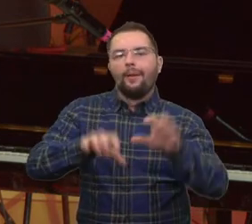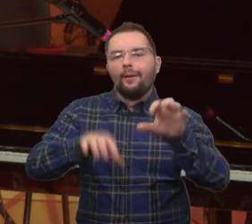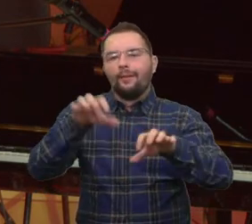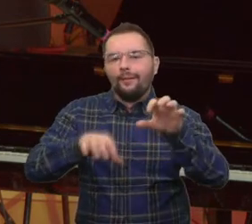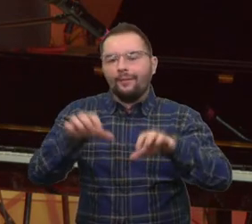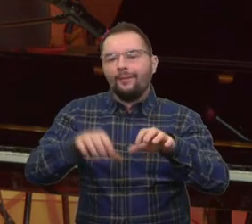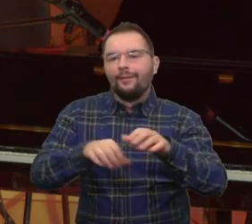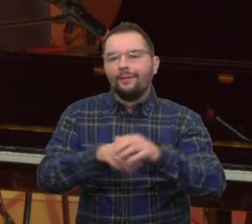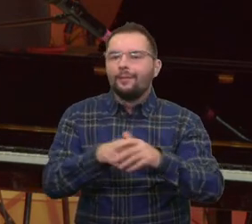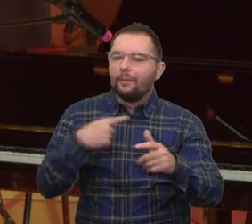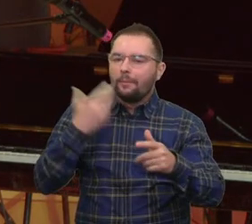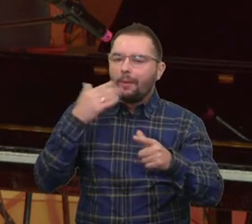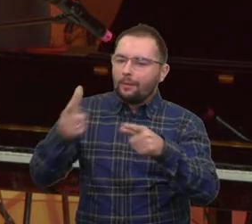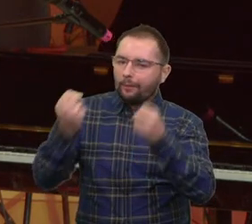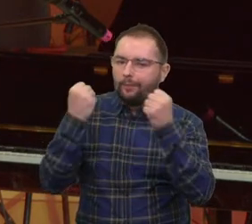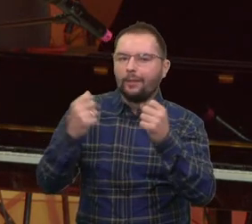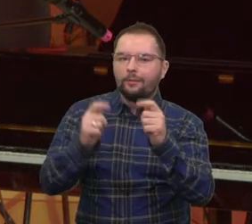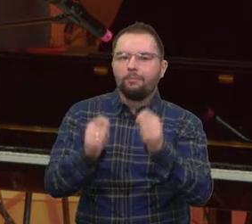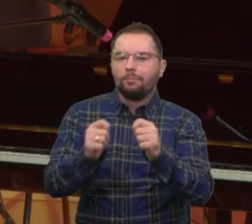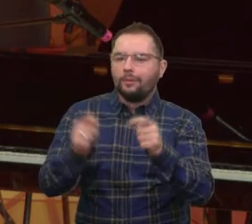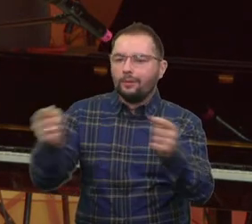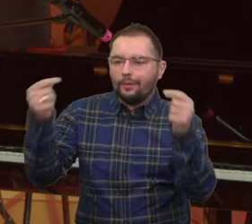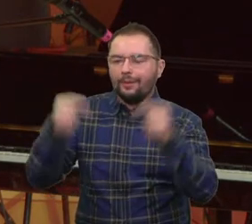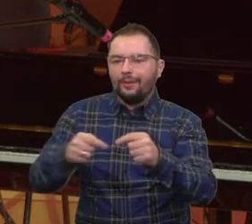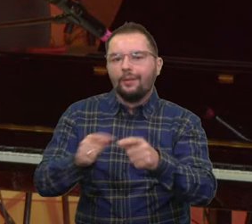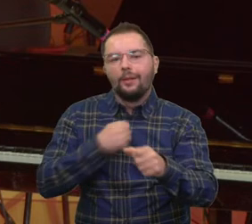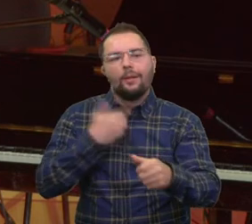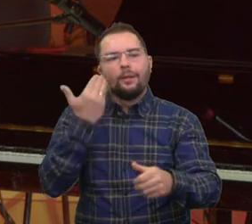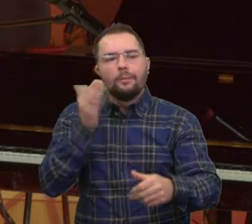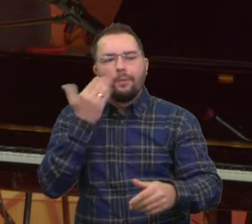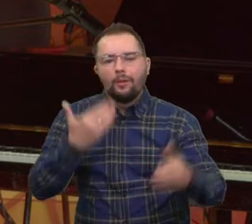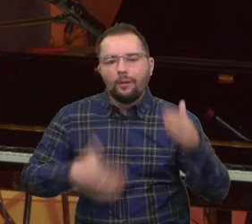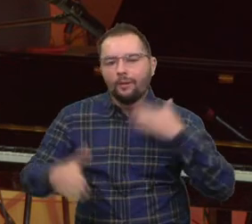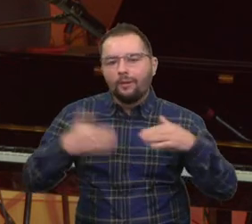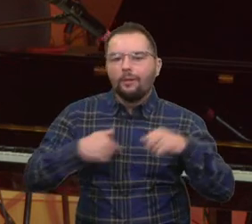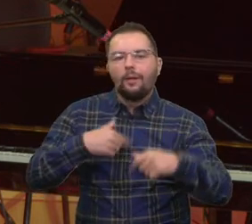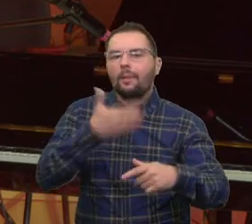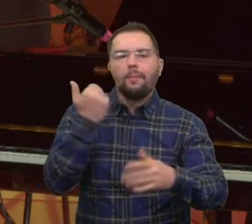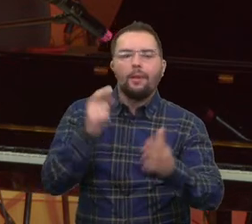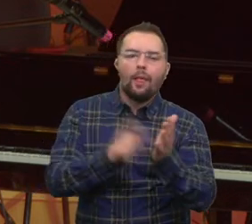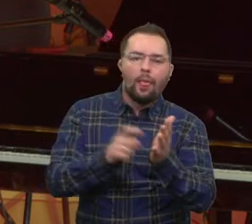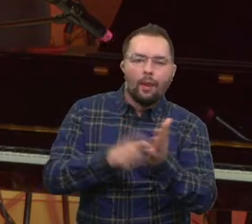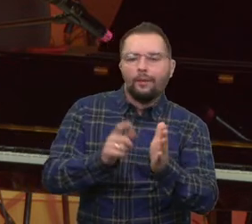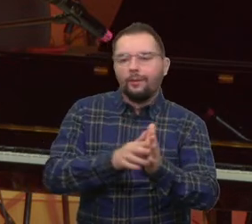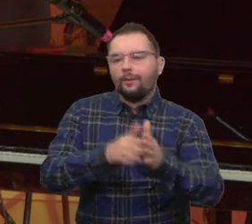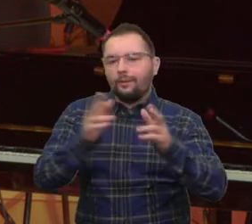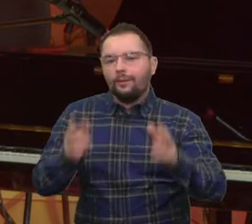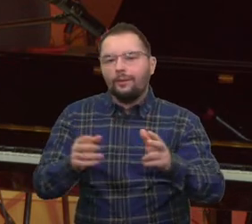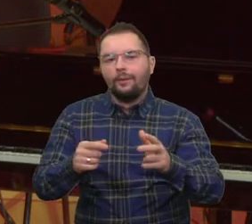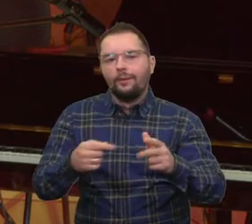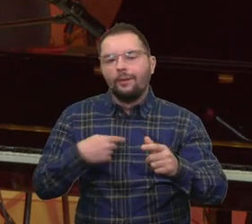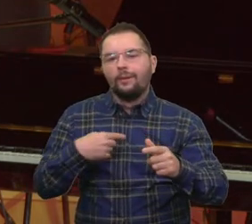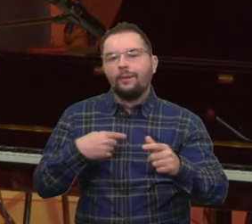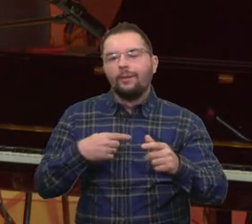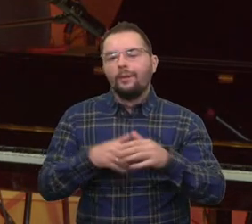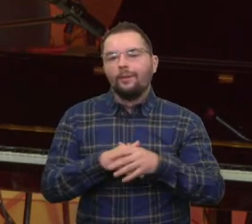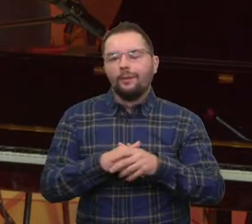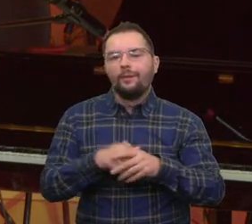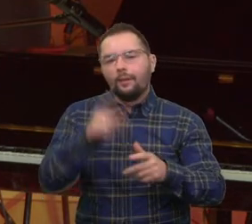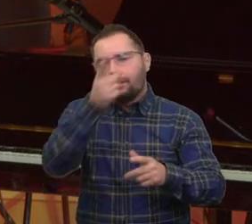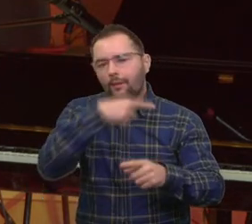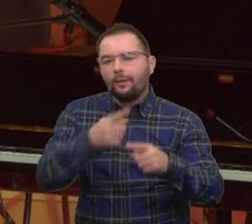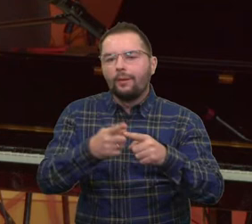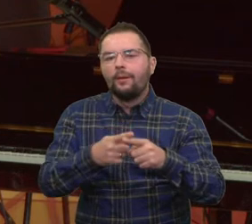Nie ma też pani skarbnik. Też nam na tym zależy. No to się cieszę, bo nie będzie narzekań przy płatnościach. Myślę, że wszyscy marszałkowie znają